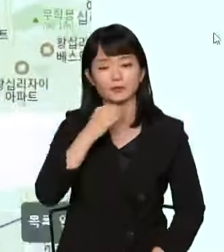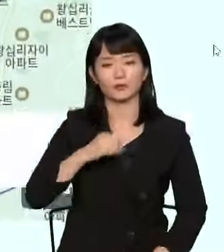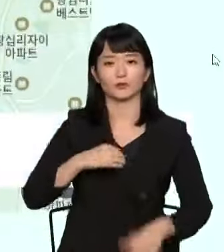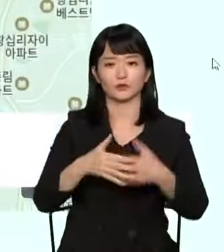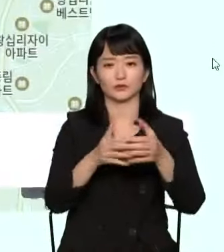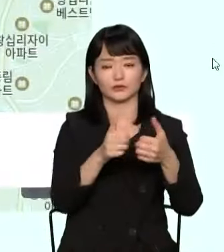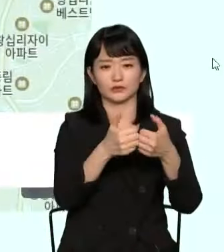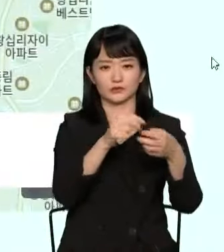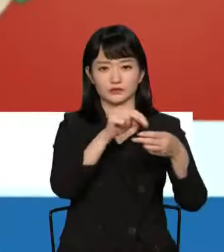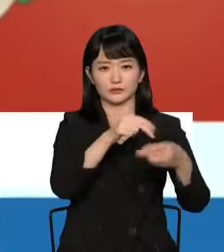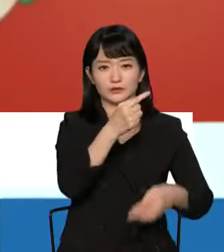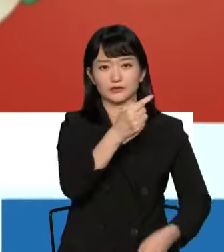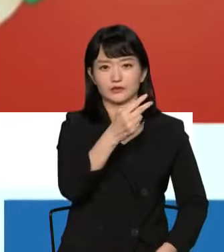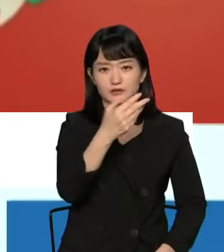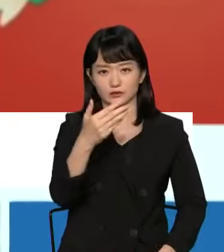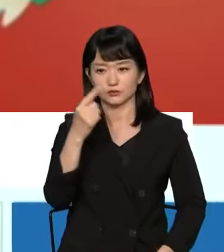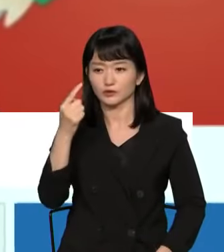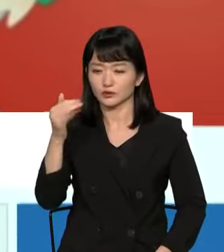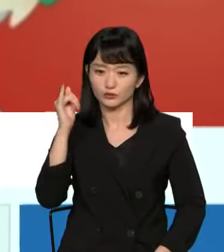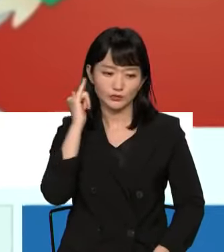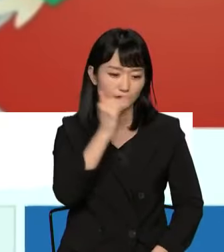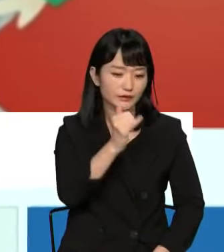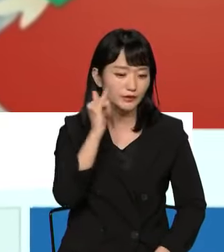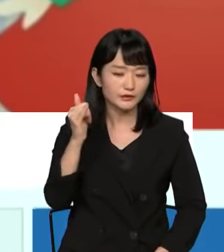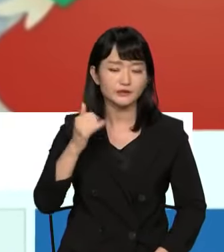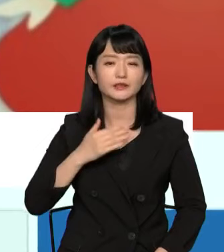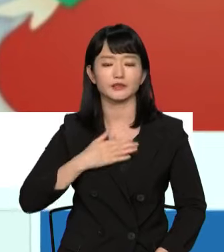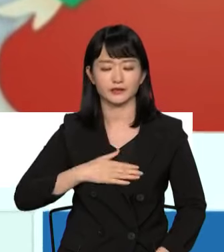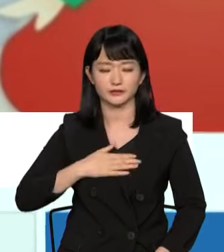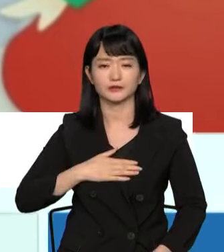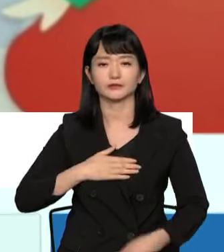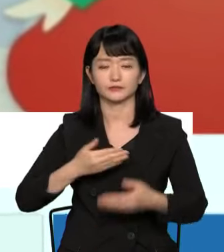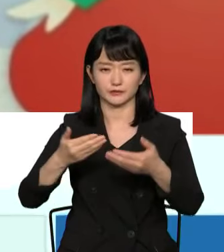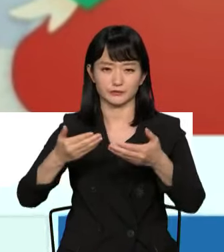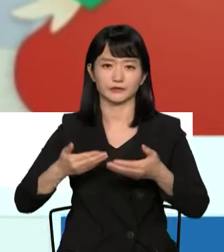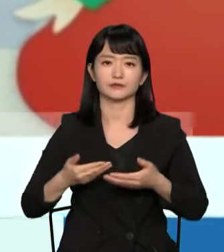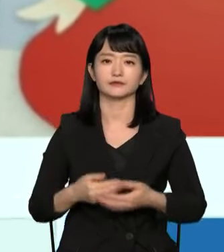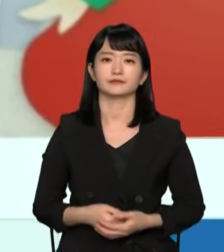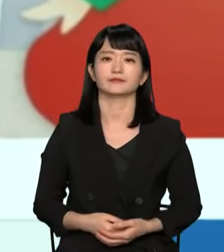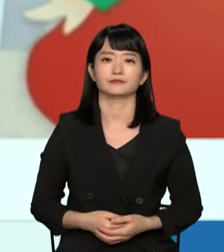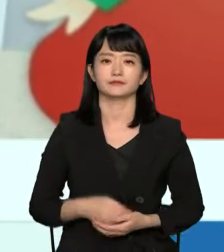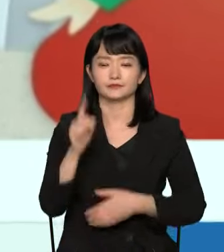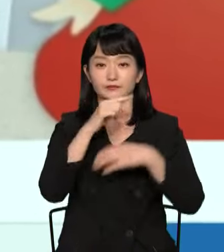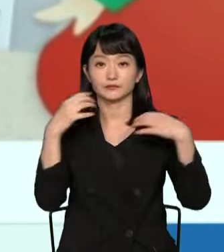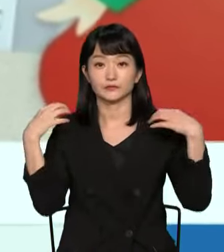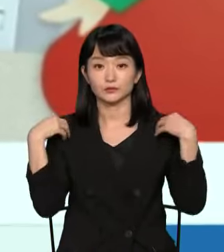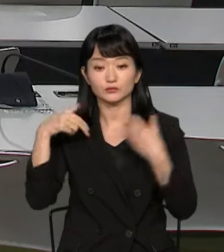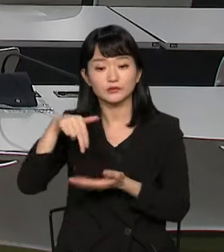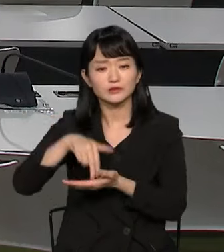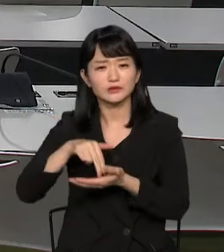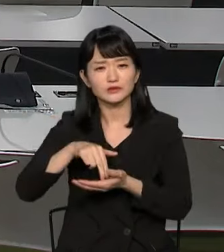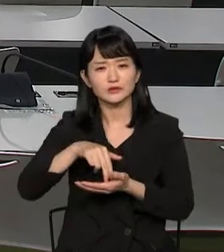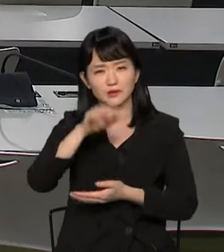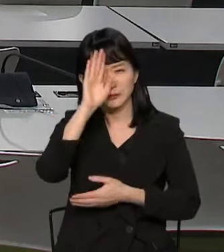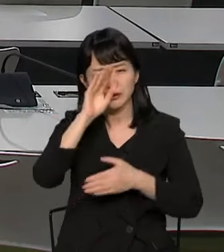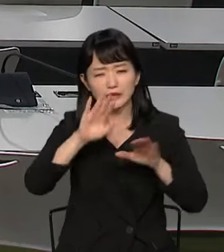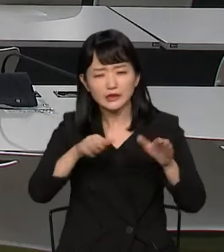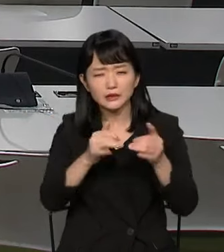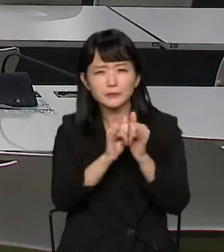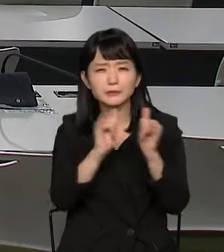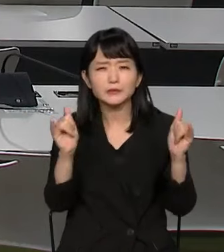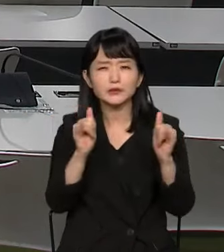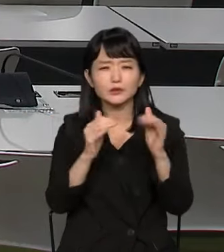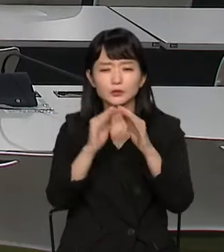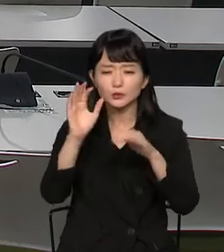129 혹은 119로 전화를 해서 안내받을 수 있습니다 다만 정부는 증상이 심각하지 않은 경우에는